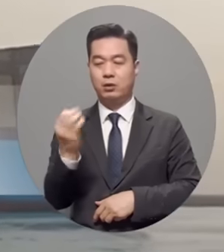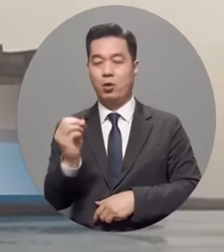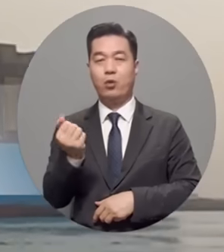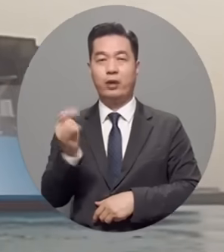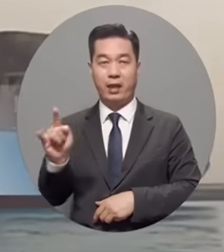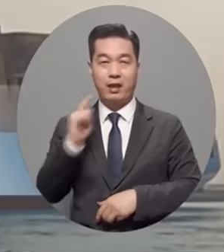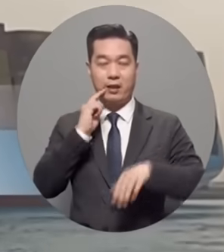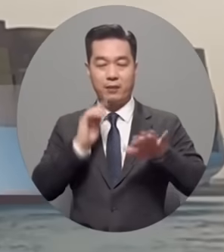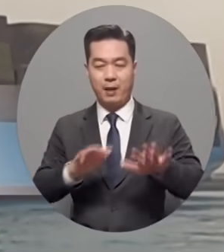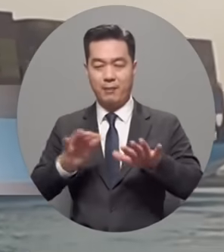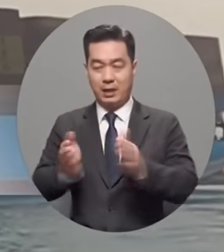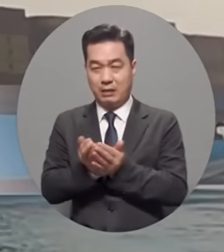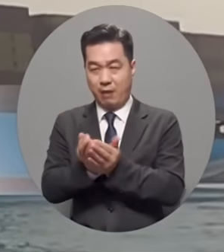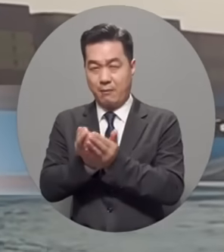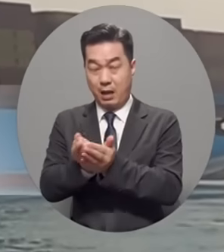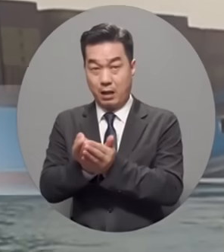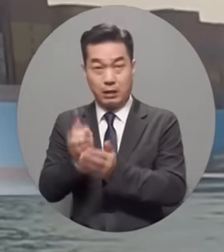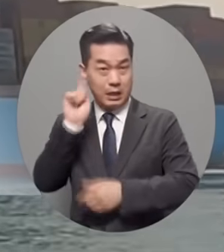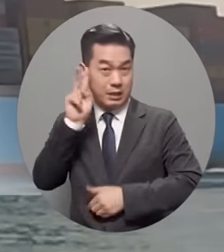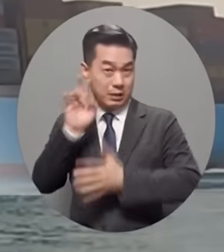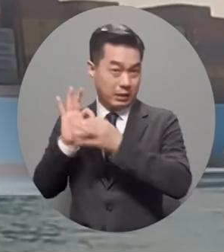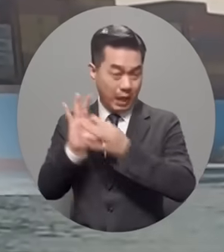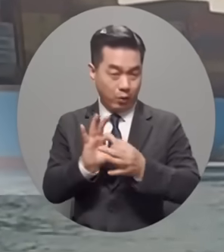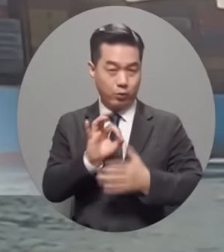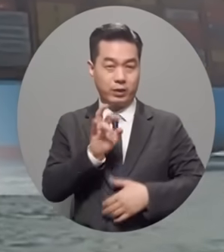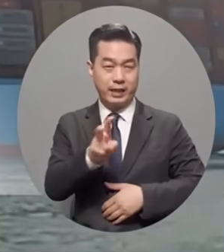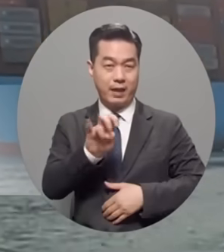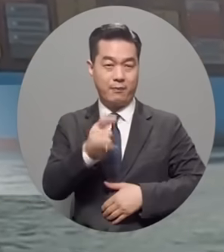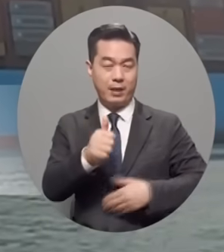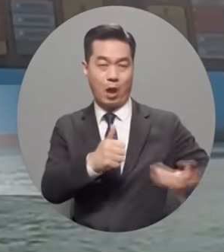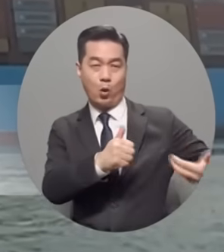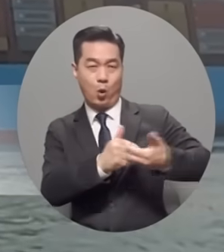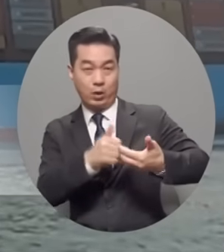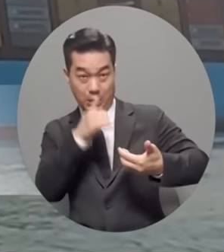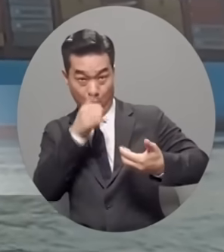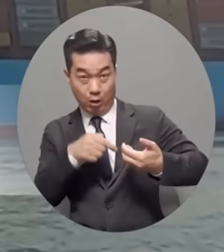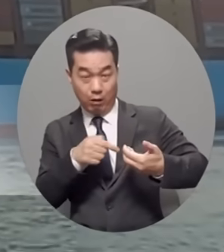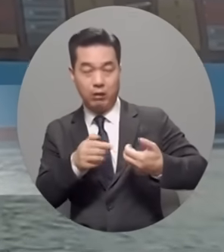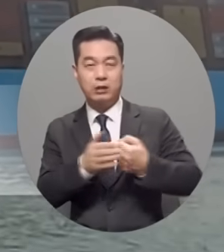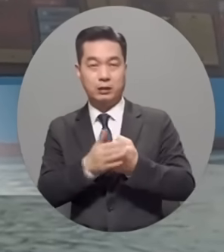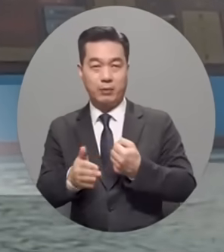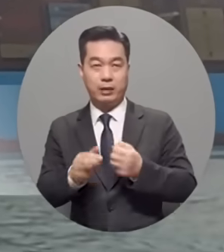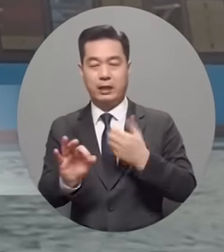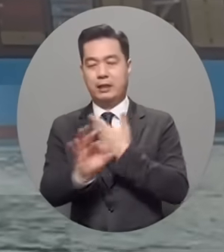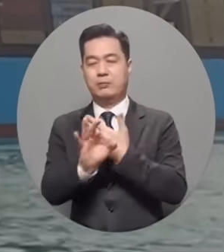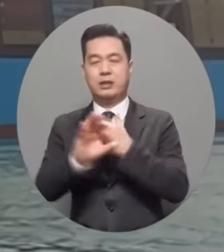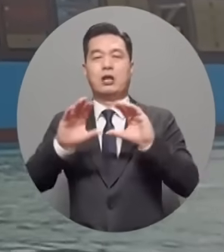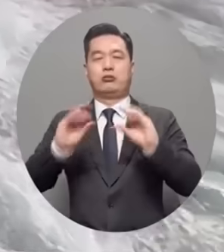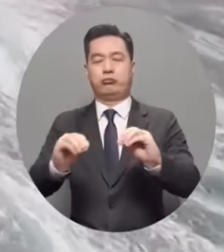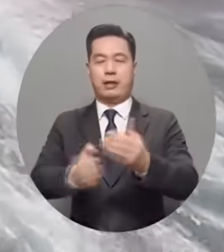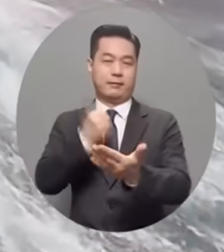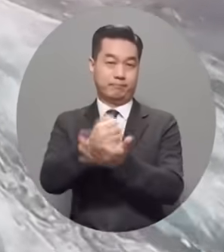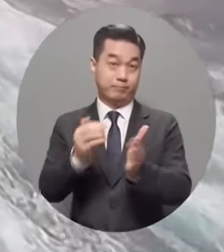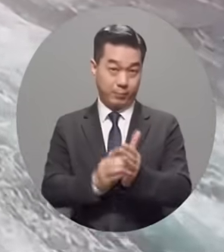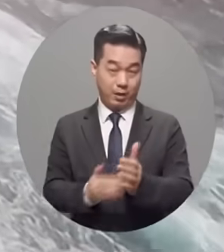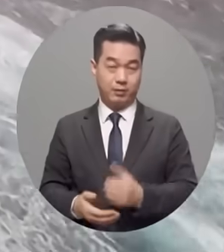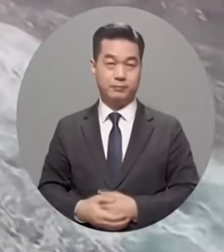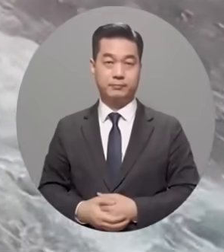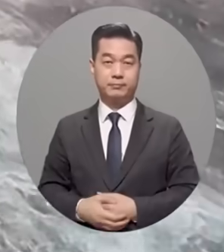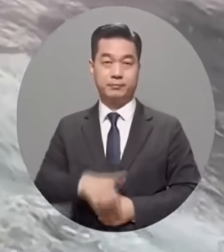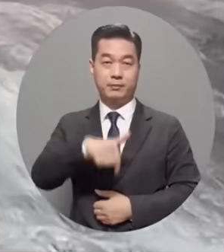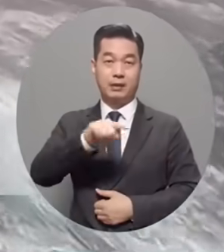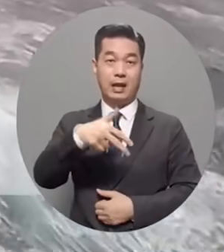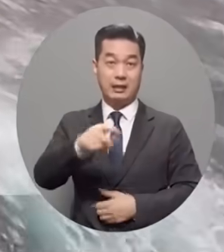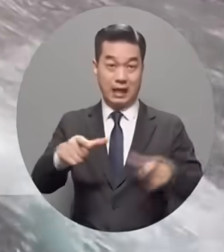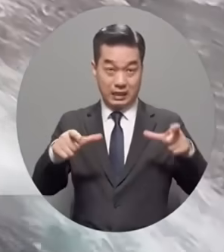재개하자마자 이틀 연속 예멘 반군의 공격을 받으면서 홍해 운항을 잠시 전면 중단하기로 했습니다. 가자지구